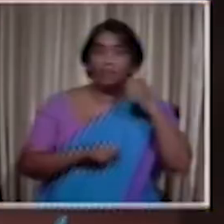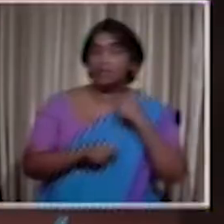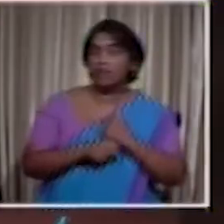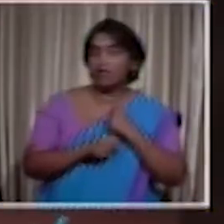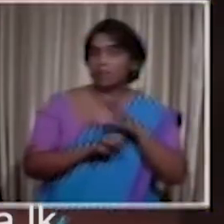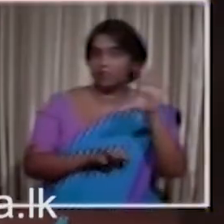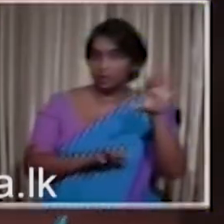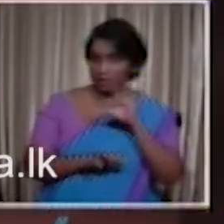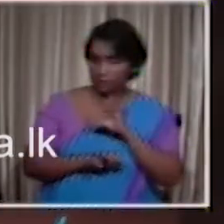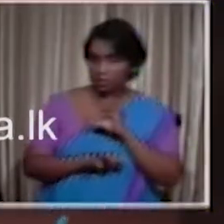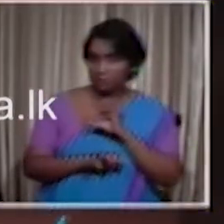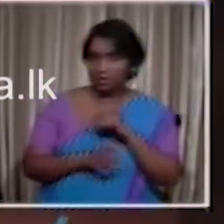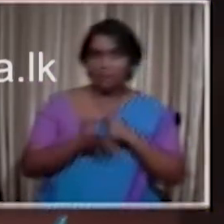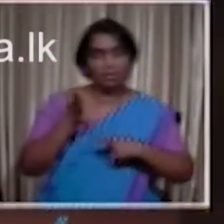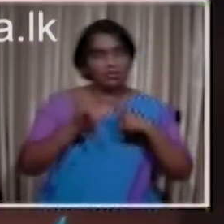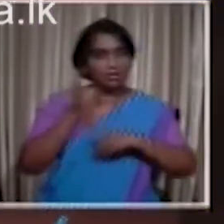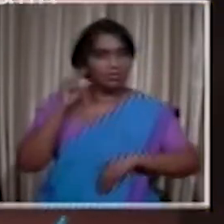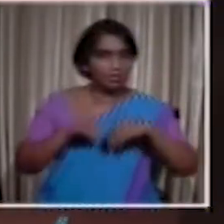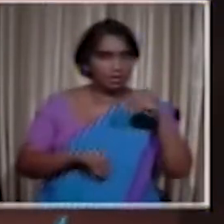जनता